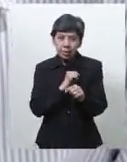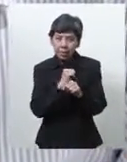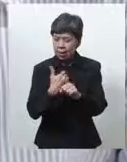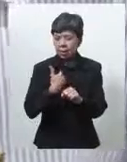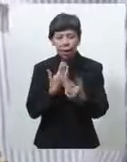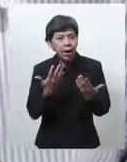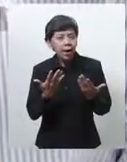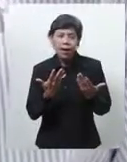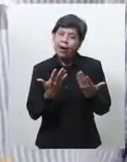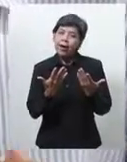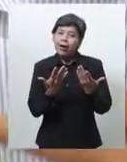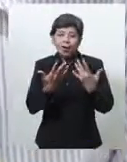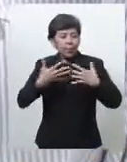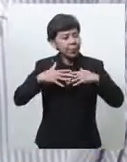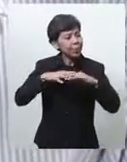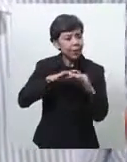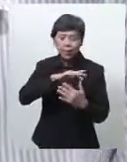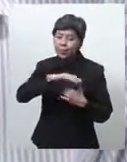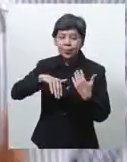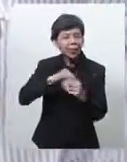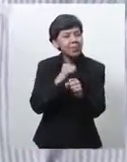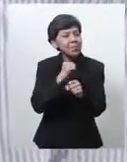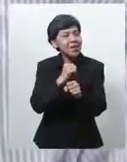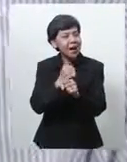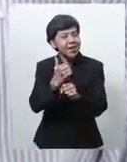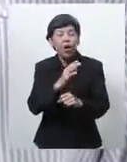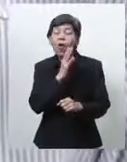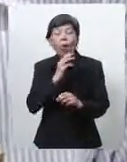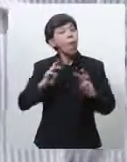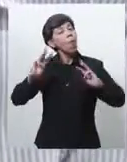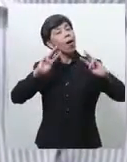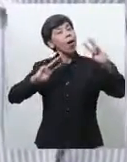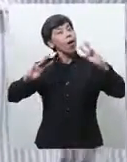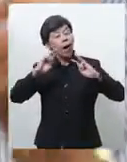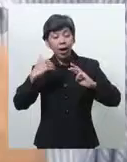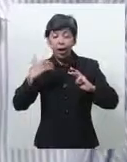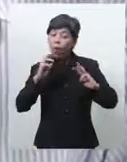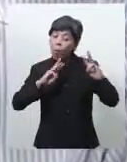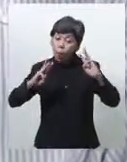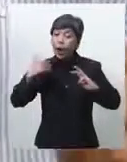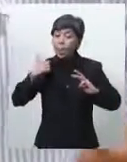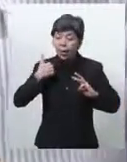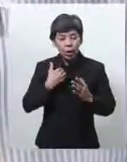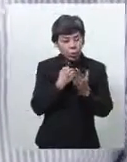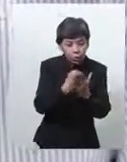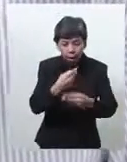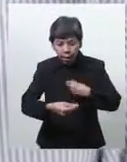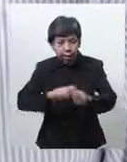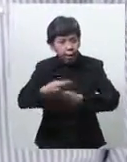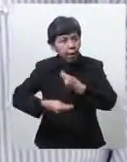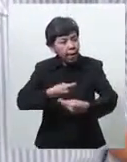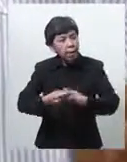จะร่วมเข้าไปเป็นส่วนหนึ่งในที่ทำงานนั่นก็คือเวลาว่างถ้ามีเวลาก็จะไปช่วยข